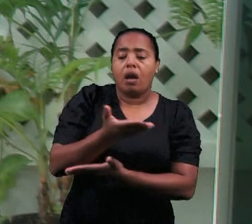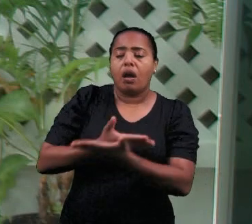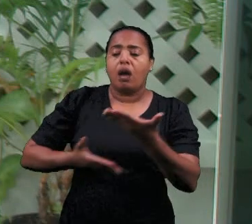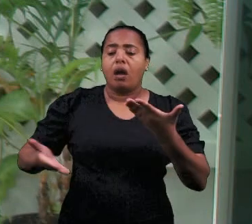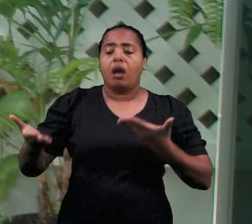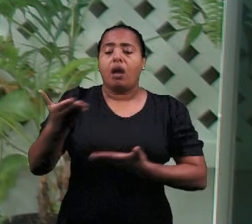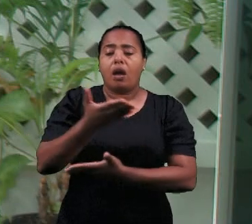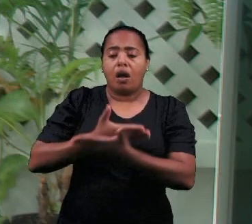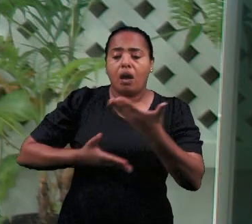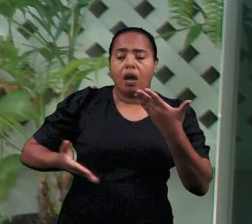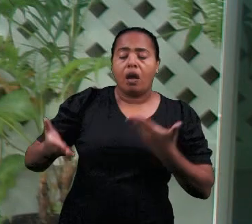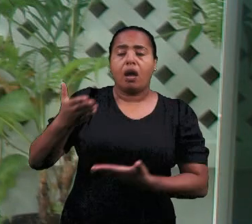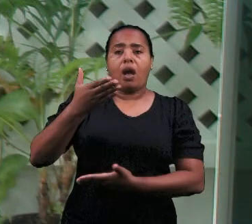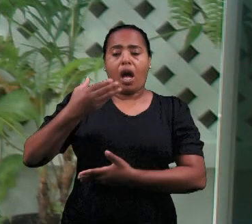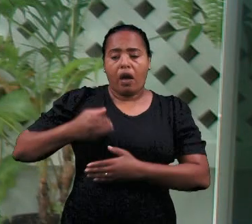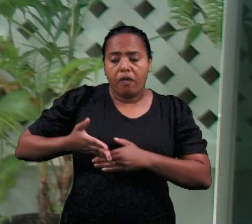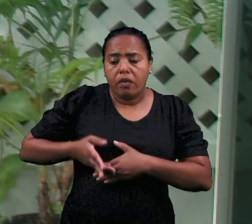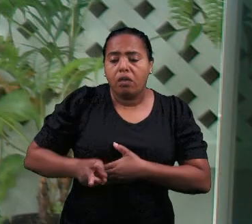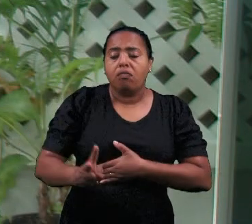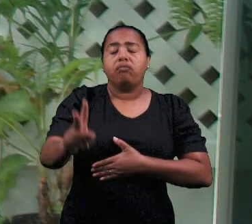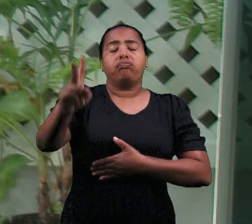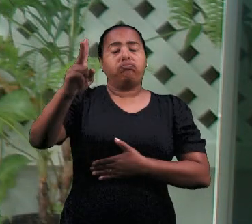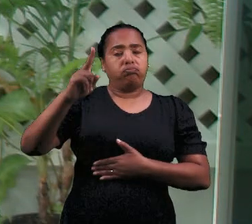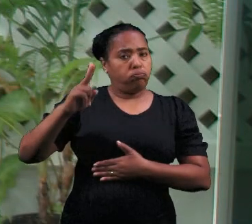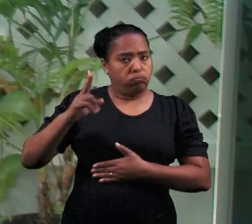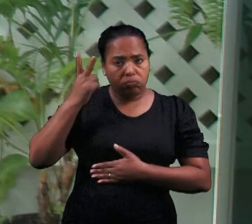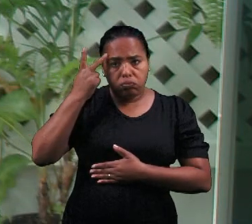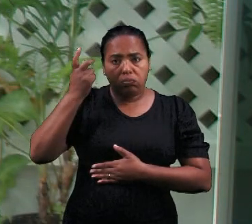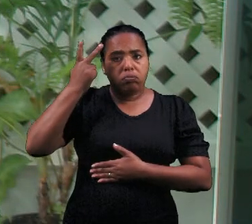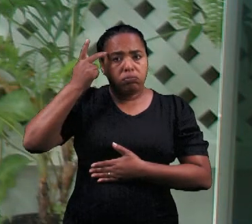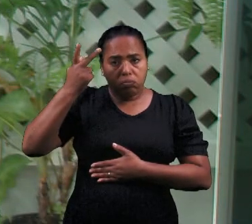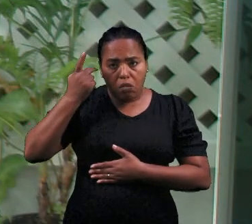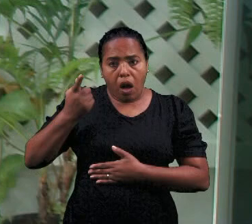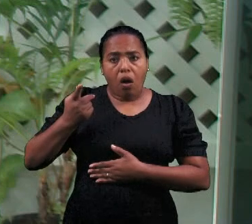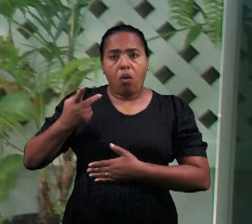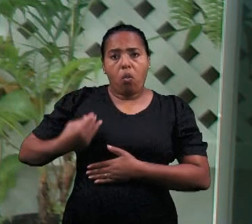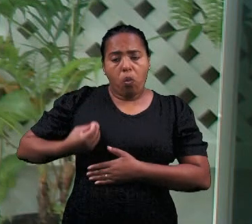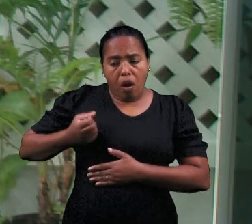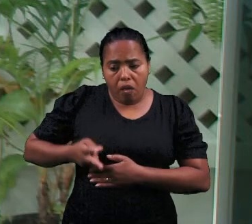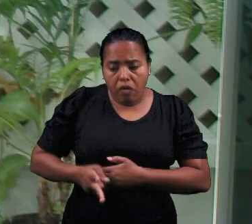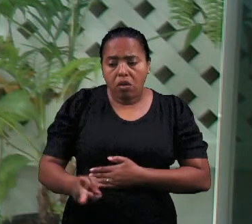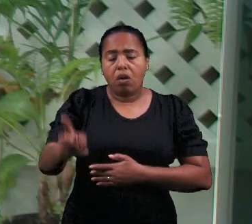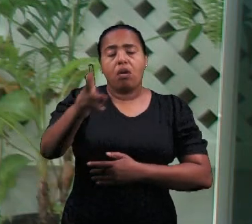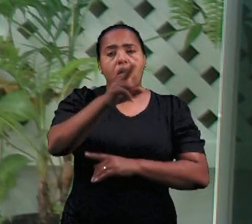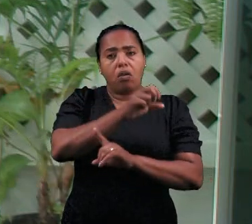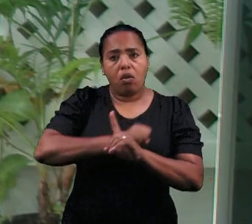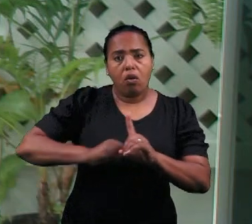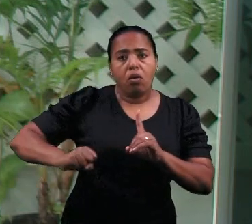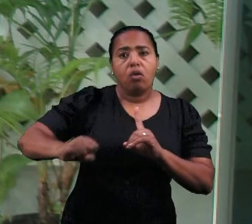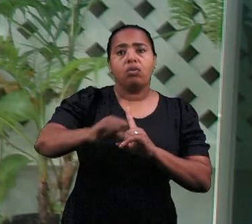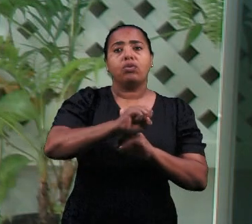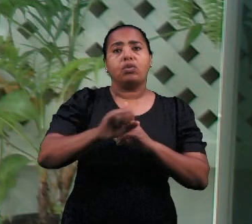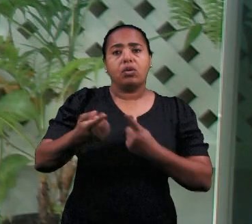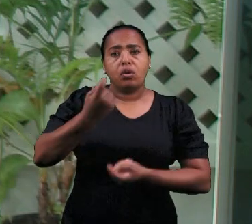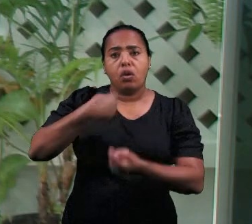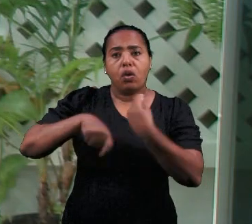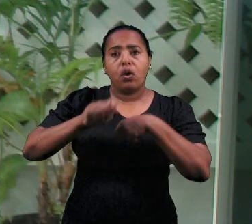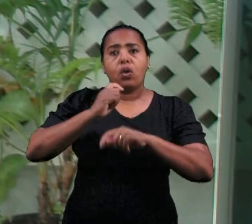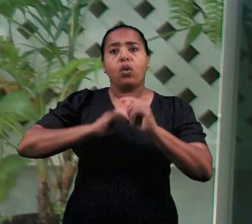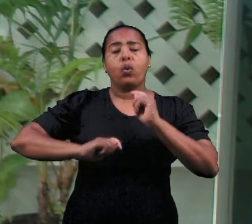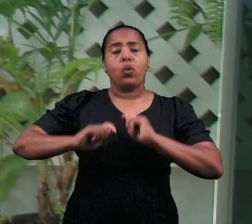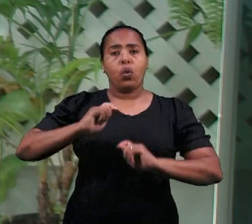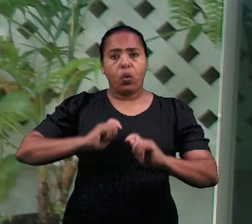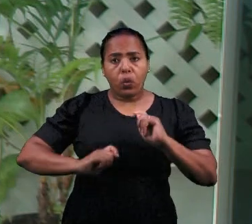celle de prendre la vie spirituelle seulement, mais d'associer la vie commune, la